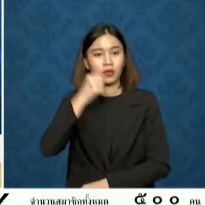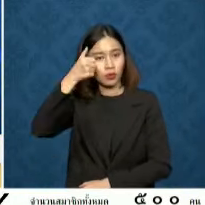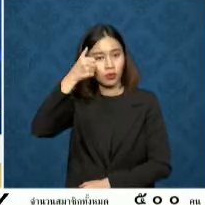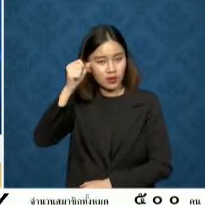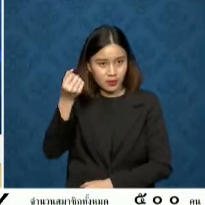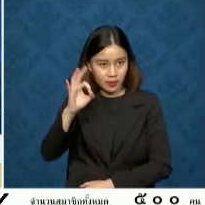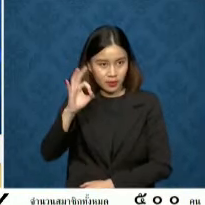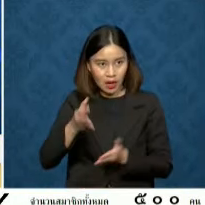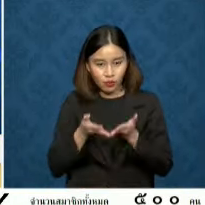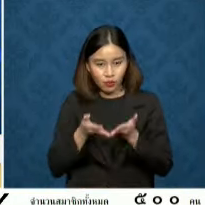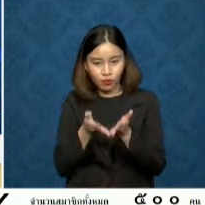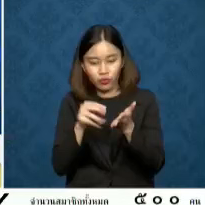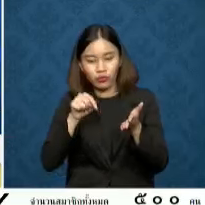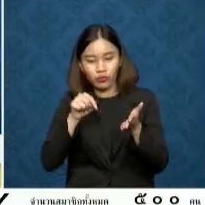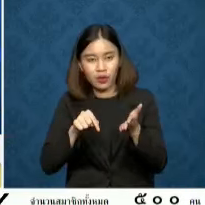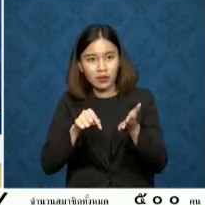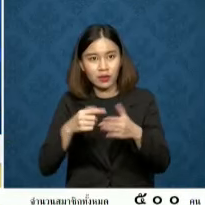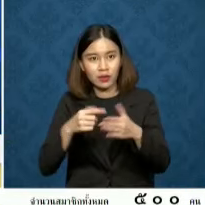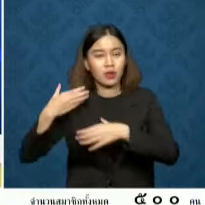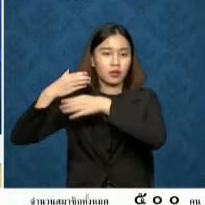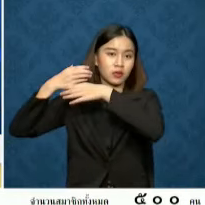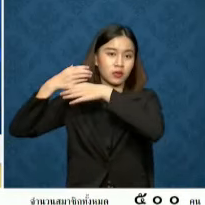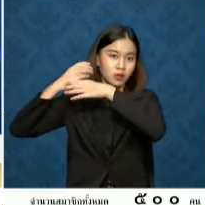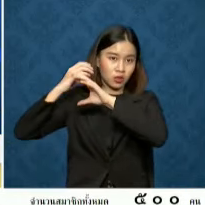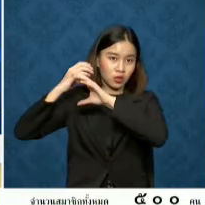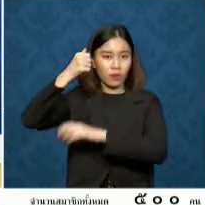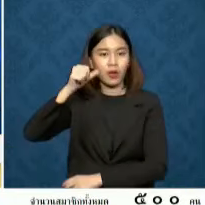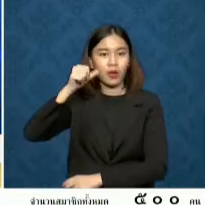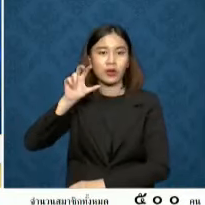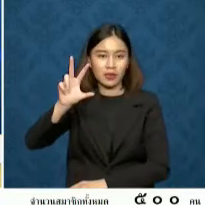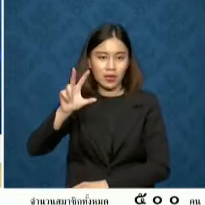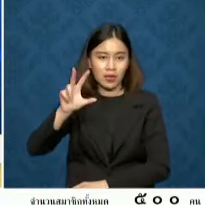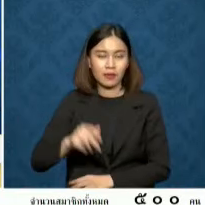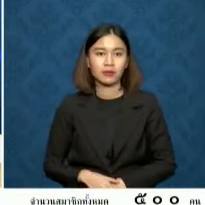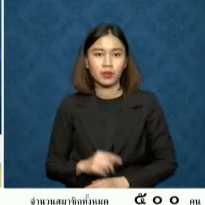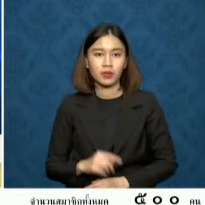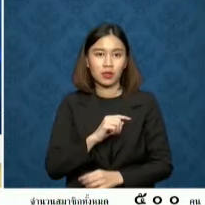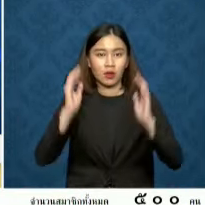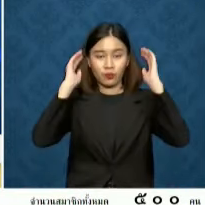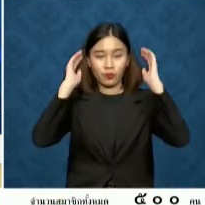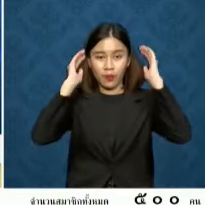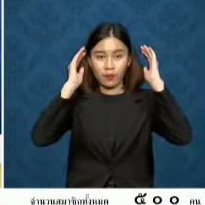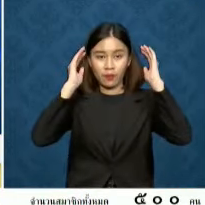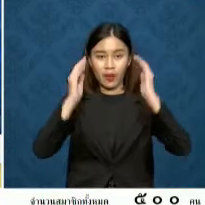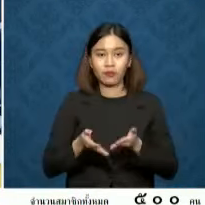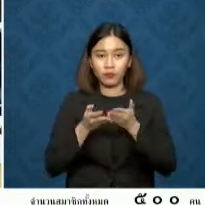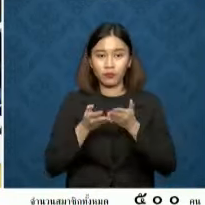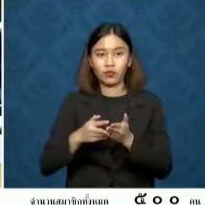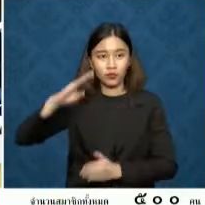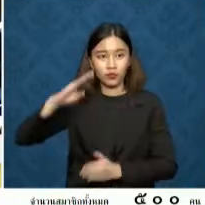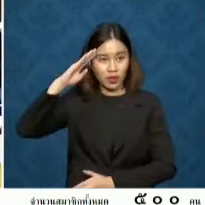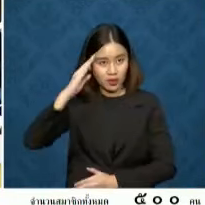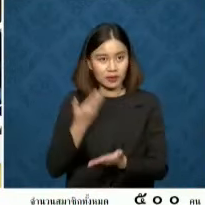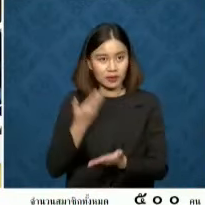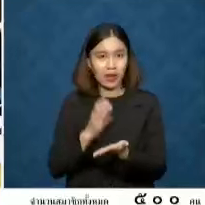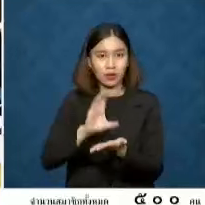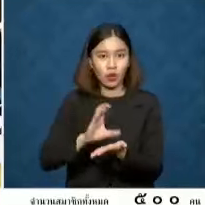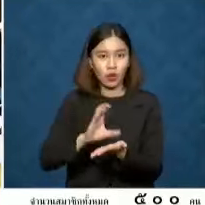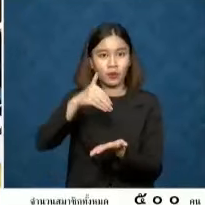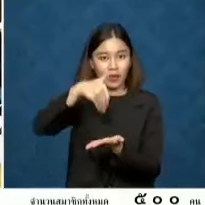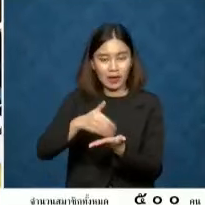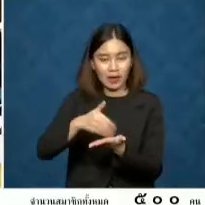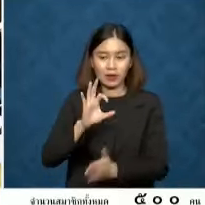กู้เรือที่เรียกว่าแบบจำกัดเลยเนี่ยย้อนไปวันที่3ครับของภารกิจกู้เรือโฆษกกองทัพเรือให้สัมภาษณ์ว่าผบทรนำงบกลางที่ขอมาใช้กู้เรือ